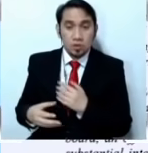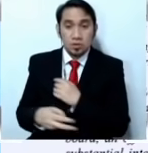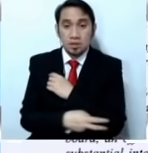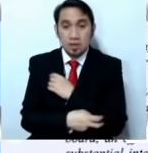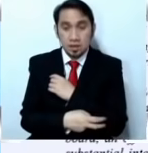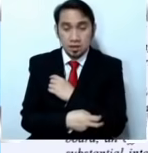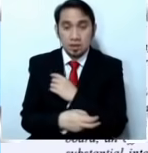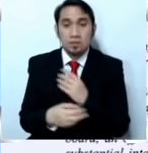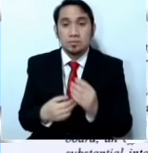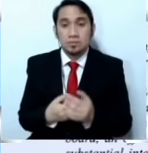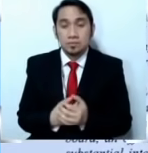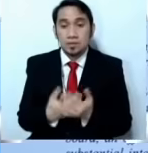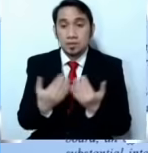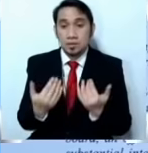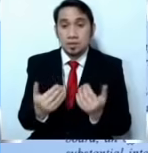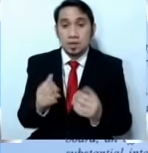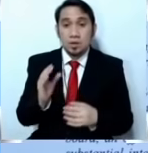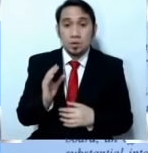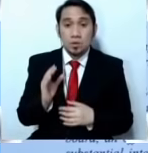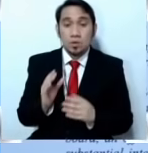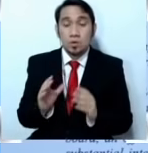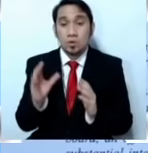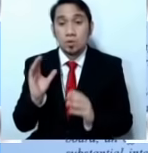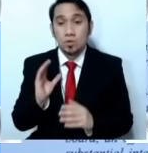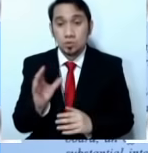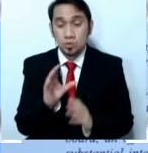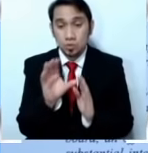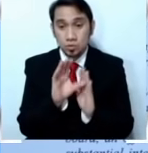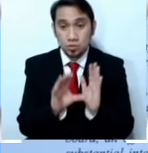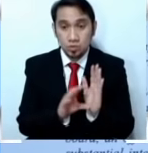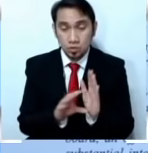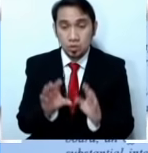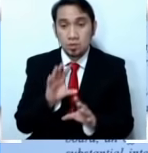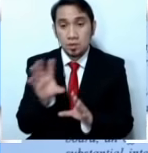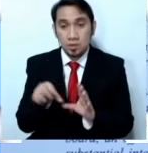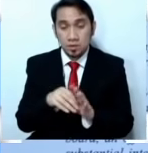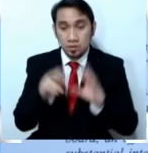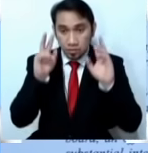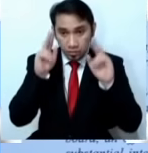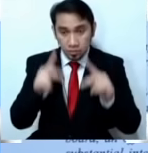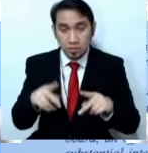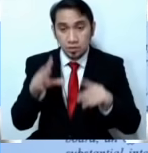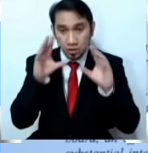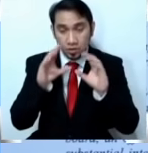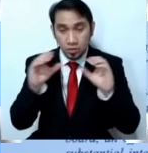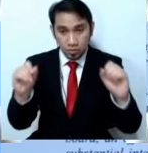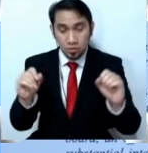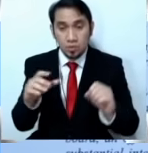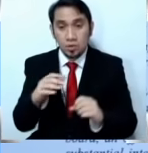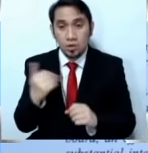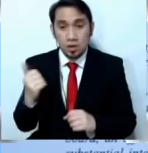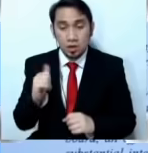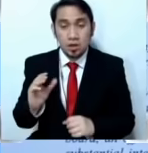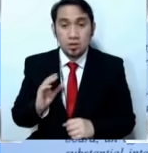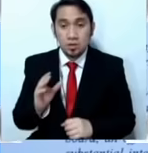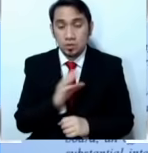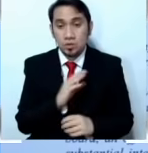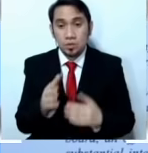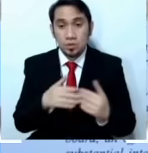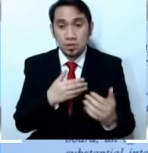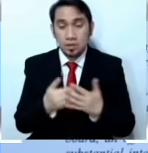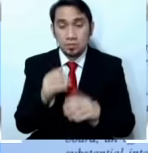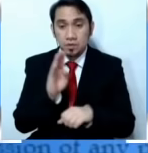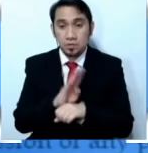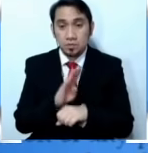ipinagbabawal sa konstitusyon ang pagpasok ng presidente, vice-presidente, mga miyembro ng gabinete at mga assistant nila sa anumang negosyo o kontrata